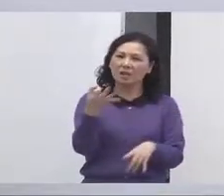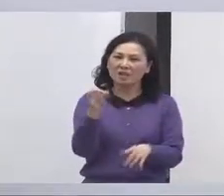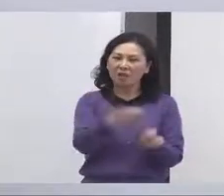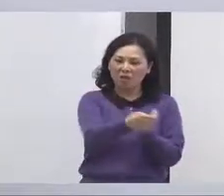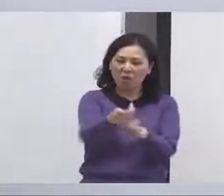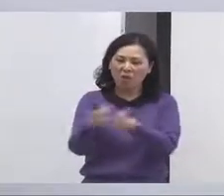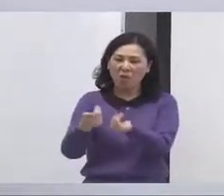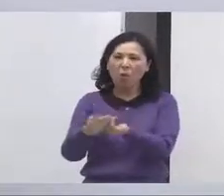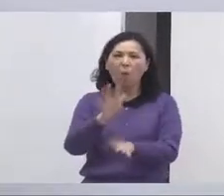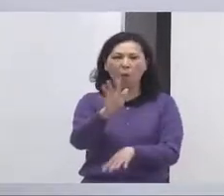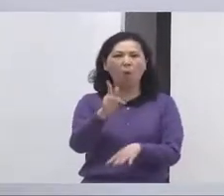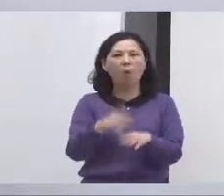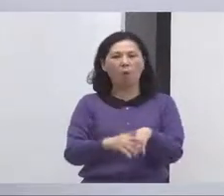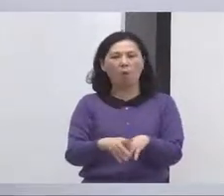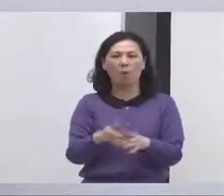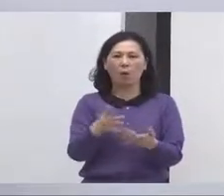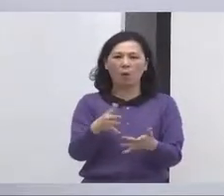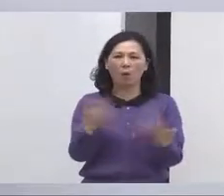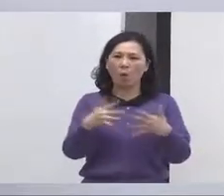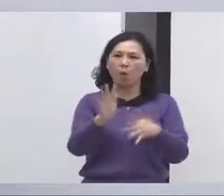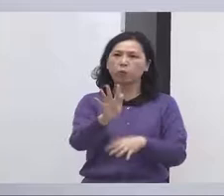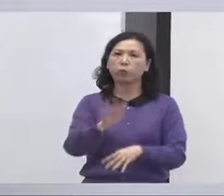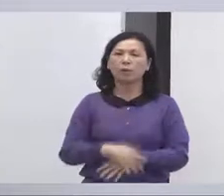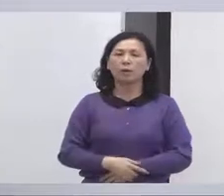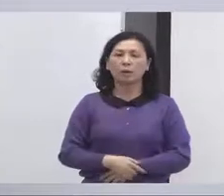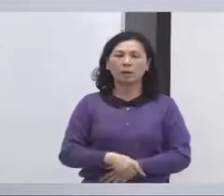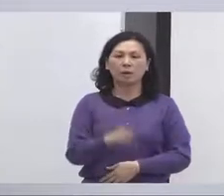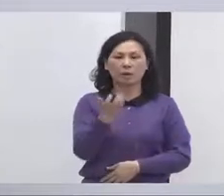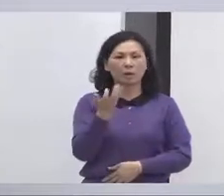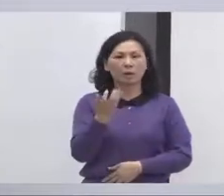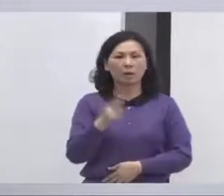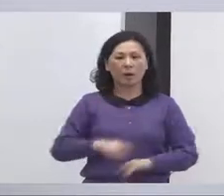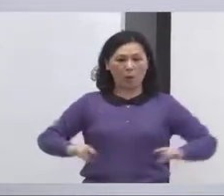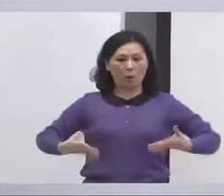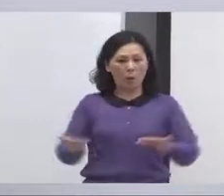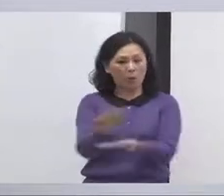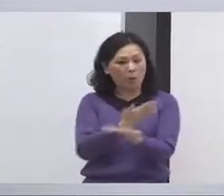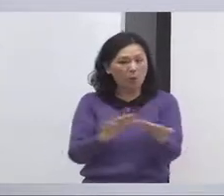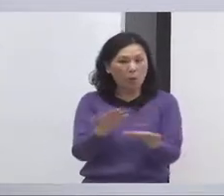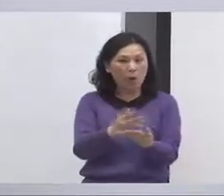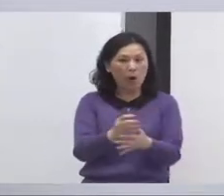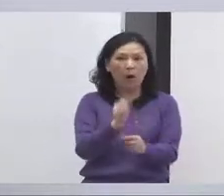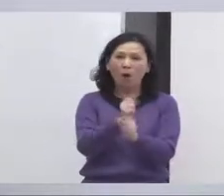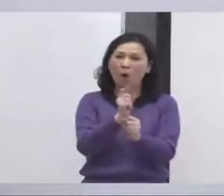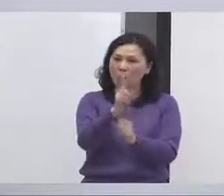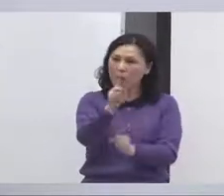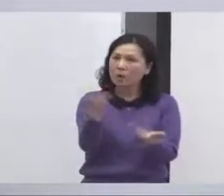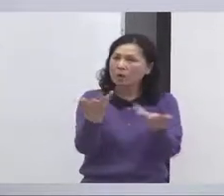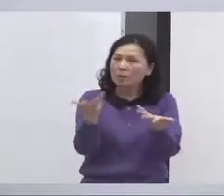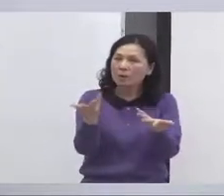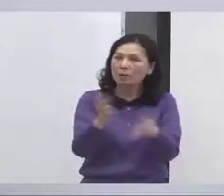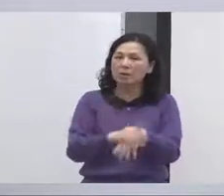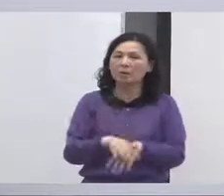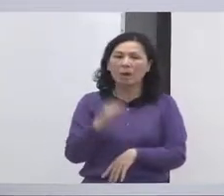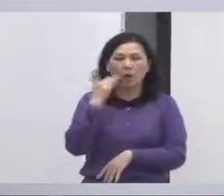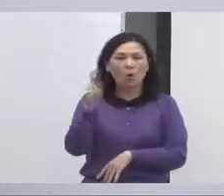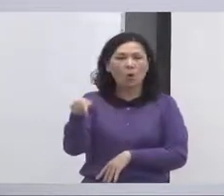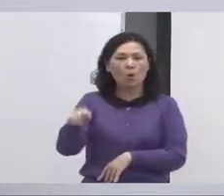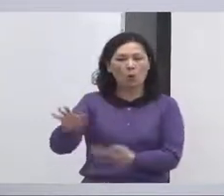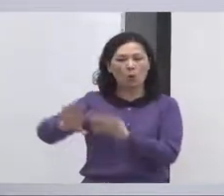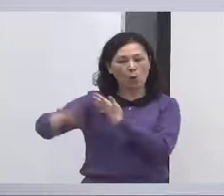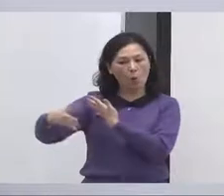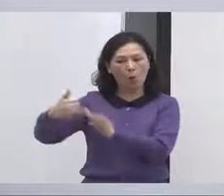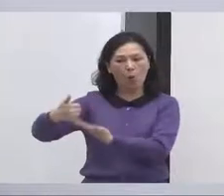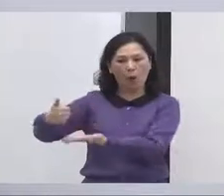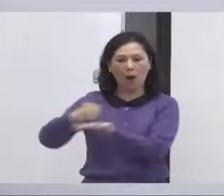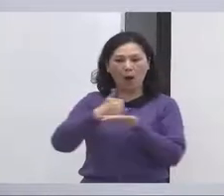候，会不会有没有大家有没有注意到，就是国际交流他做一件事情是，当收到国际的邀约的